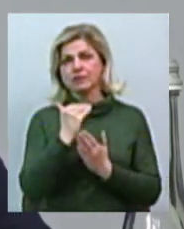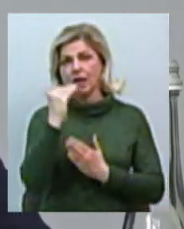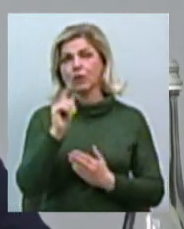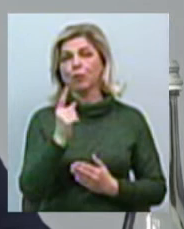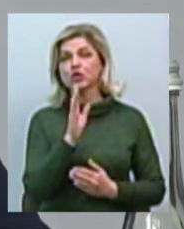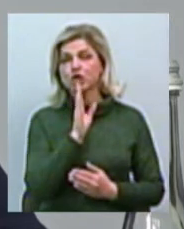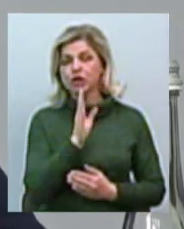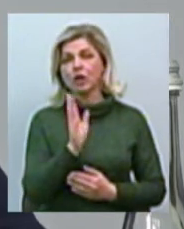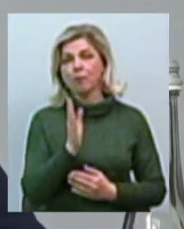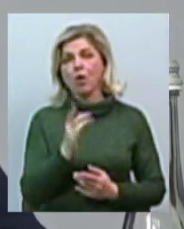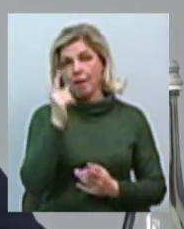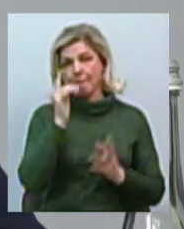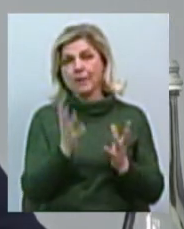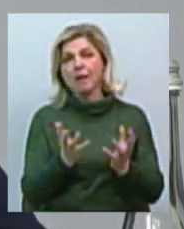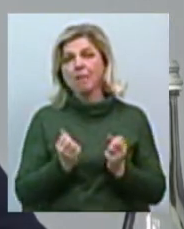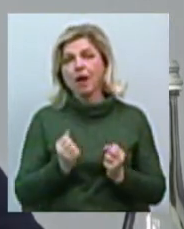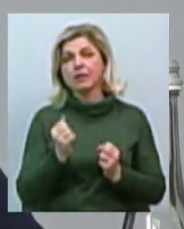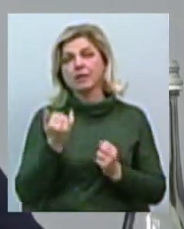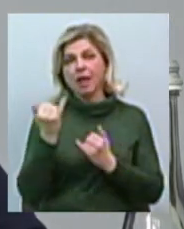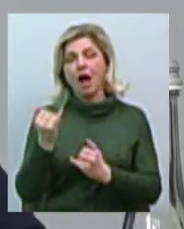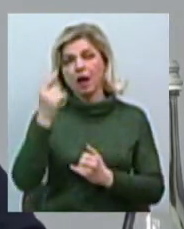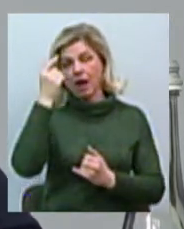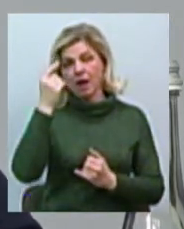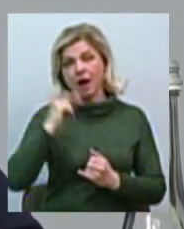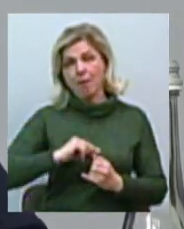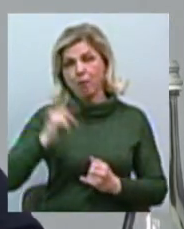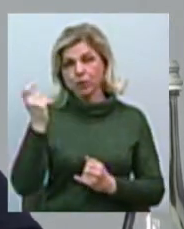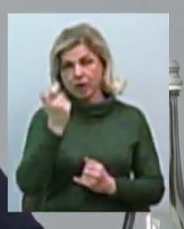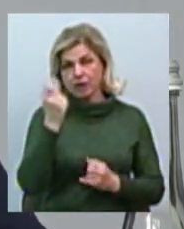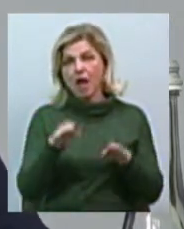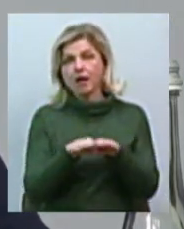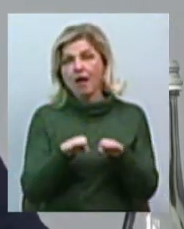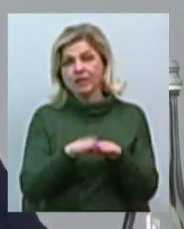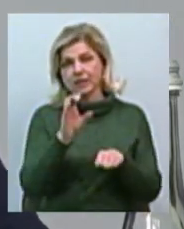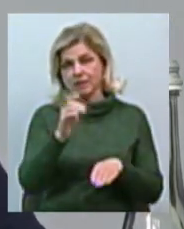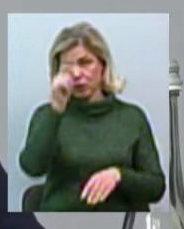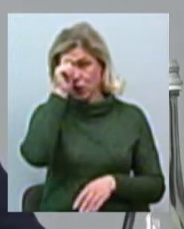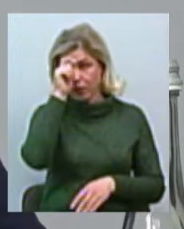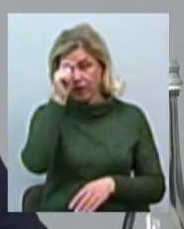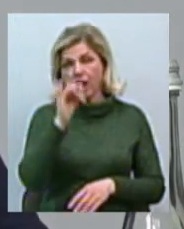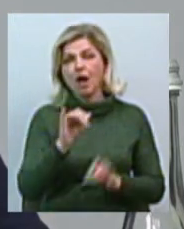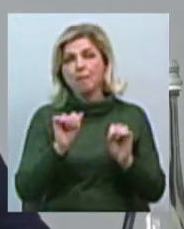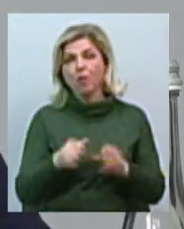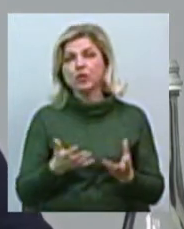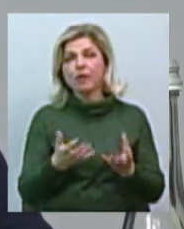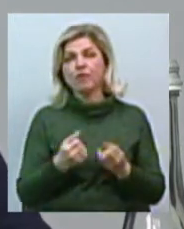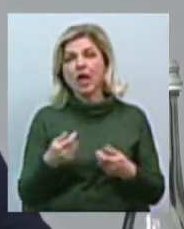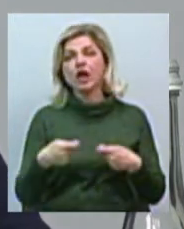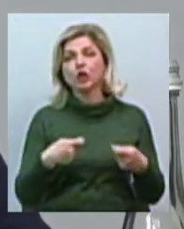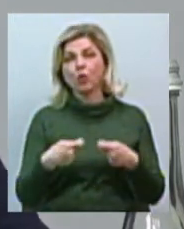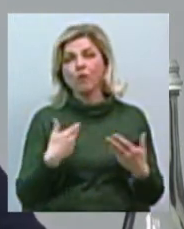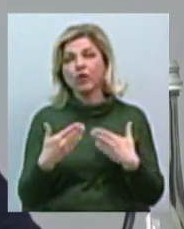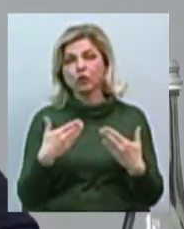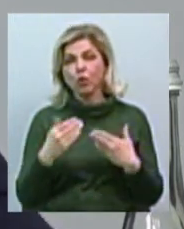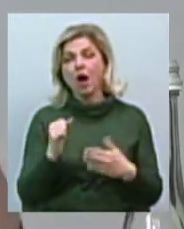жінки будуть сприйматися для роботодавця на рівні з чоловіками. Ми можемо отримати ринкові відносини, але все